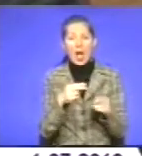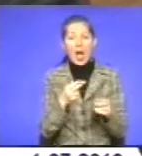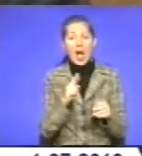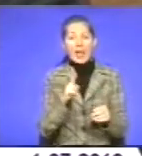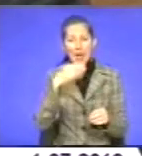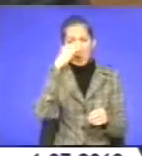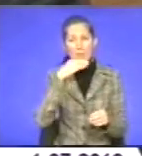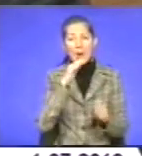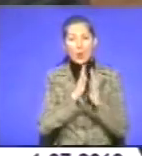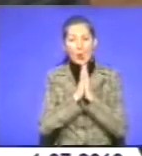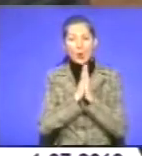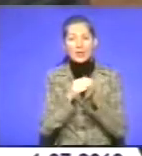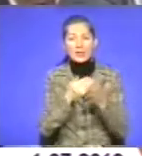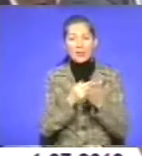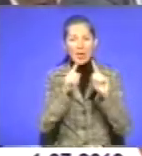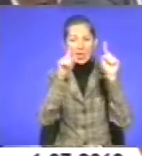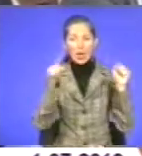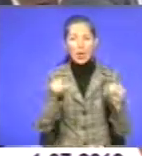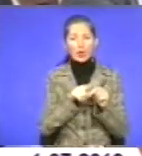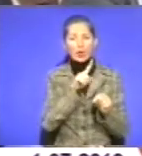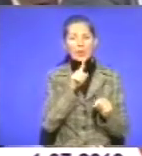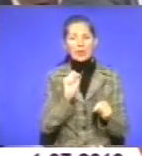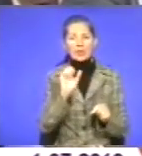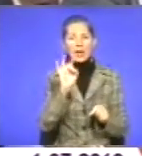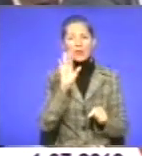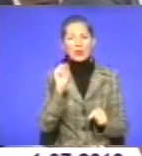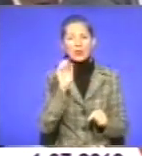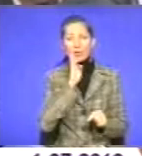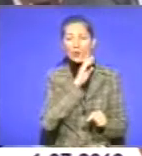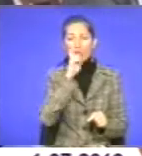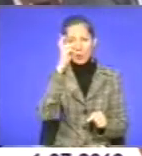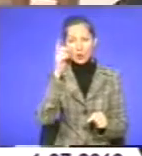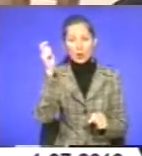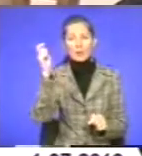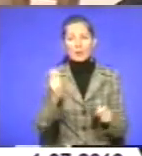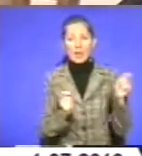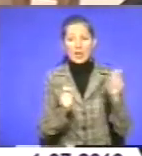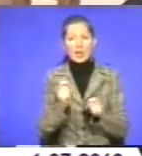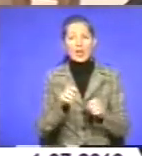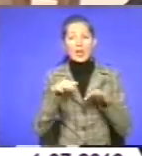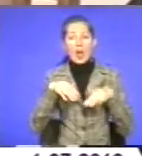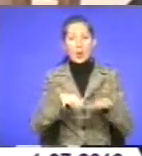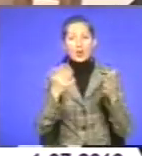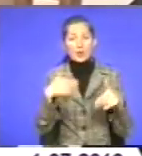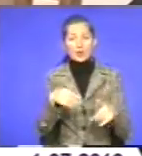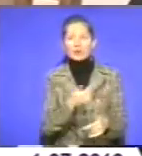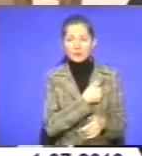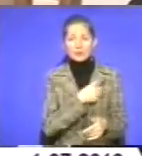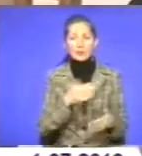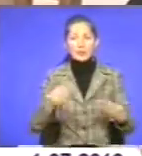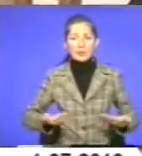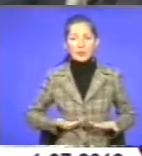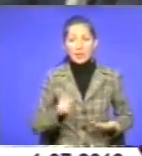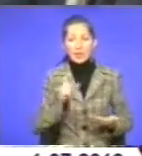іконою Зарваницької Матері Божої. Прибути на прощу уже зголосилися жителі Київщини, Херсонщини, Миколаївщини,